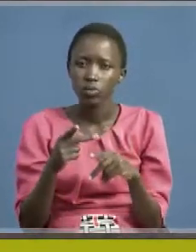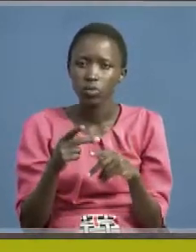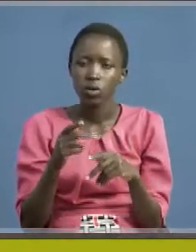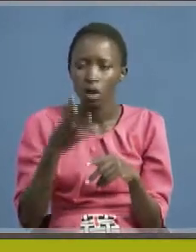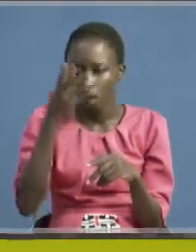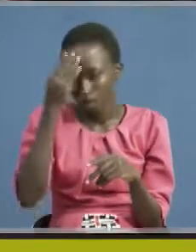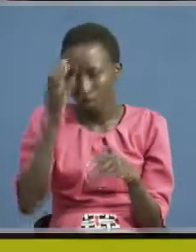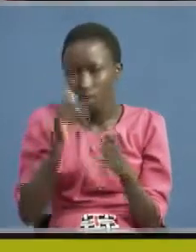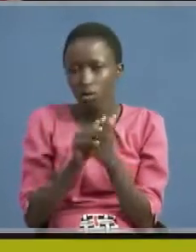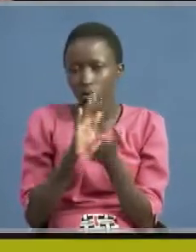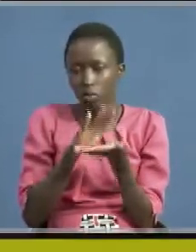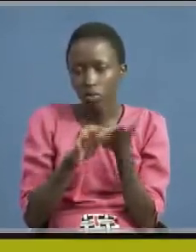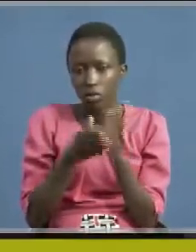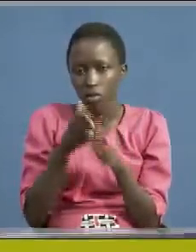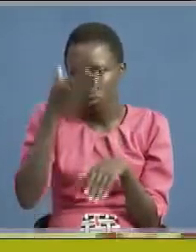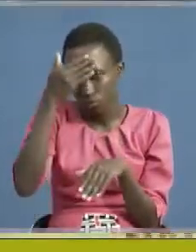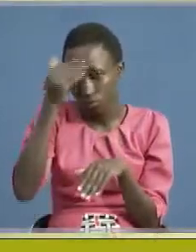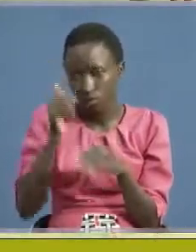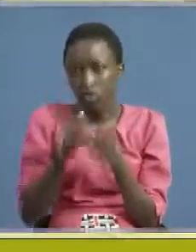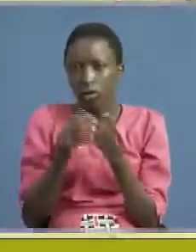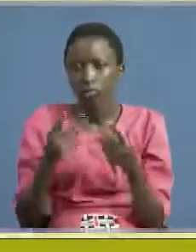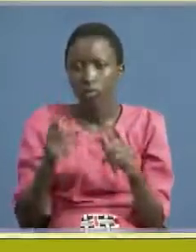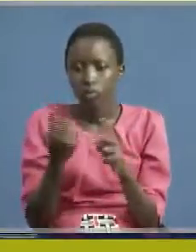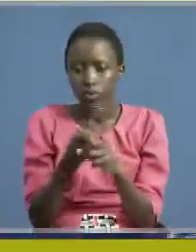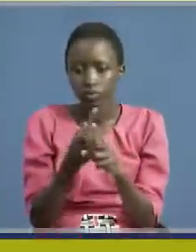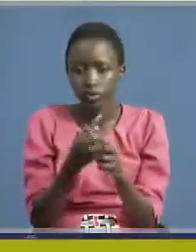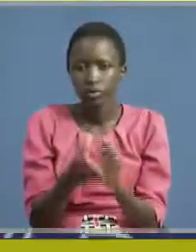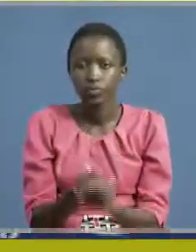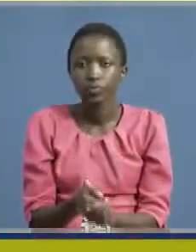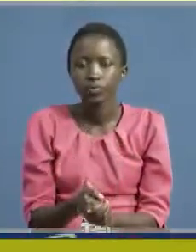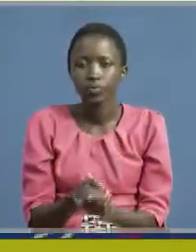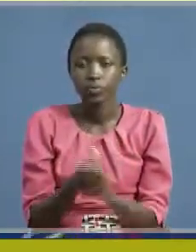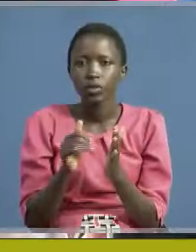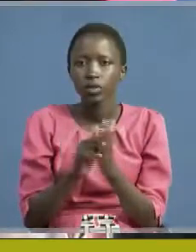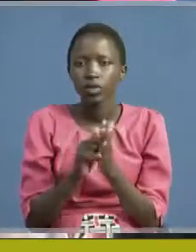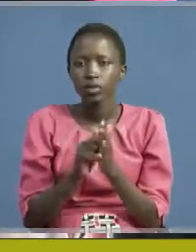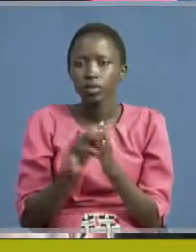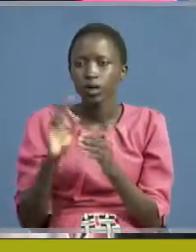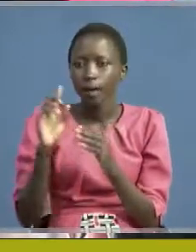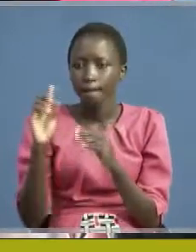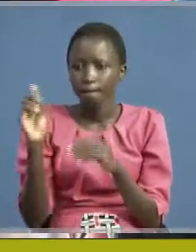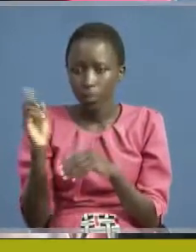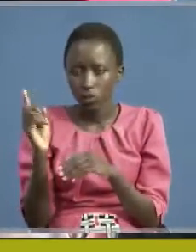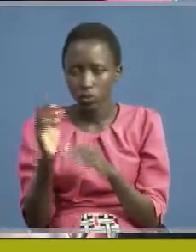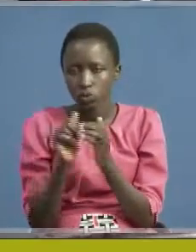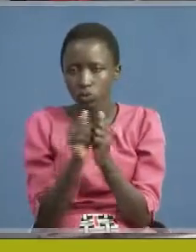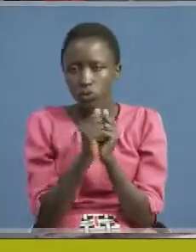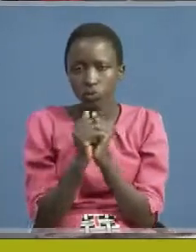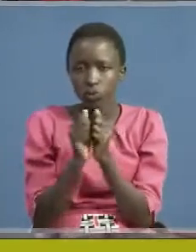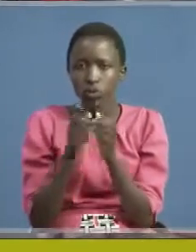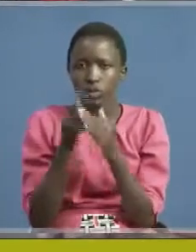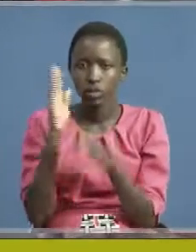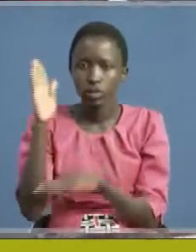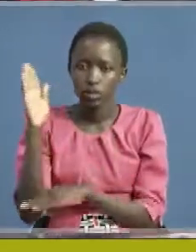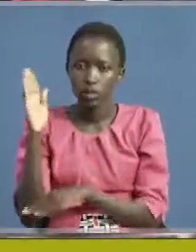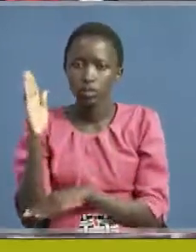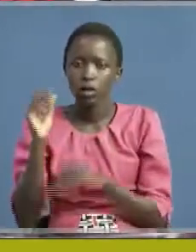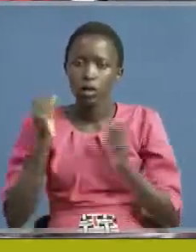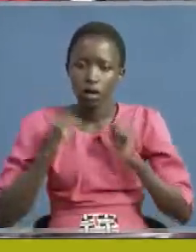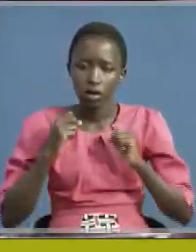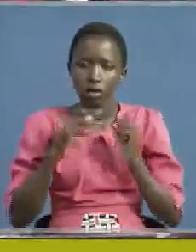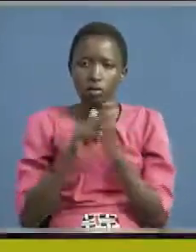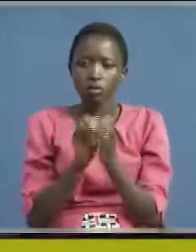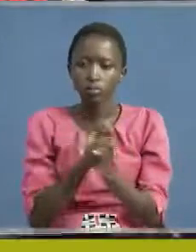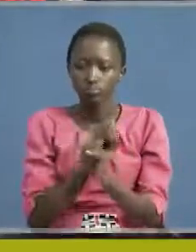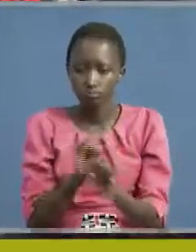uchukuzi bila kuwasahau abiria matabaka mbalimbali. Wizara ya uchukuzi kwa ushirikiano na ile ya usalama wa ndani ziliafikiana